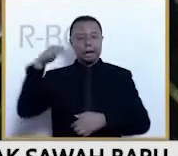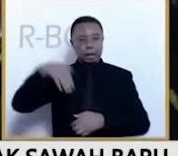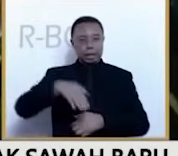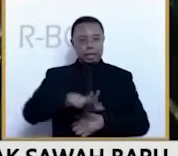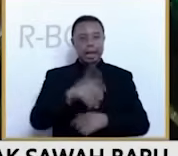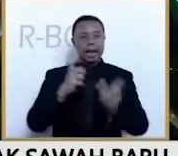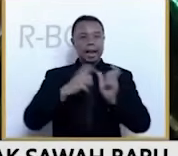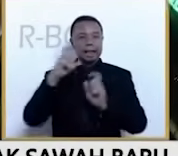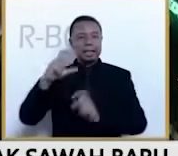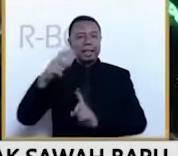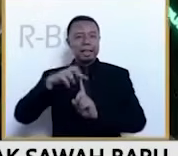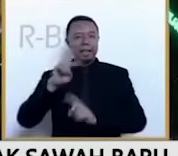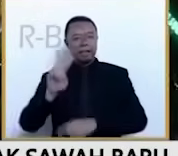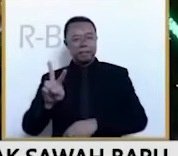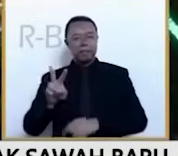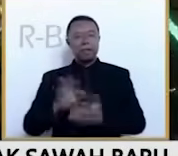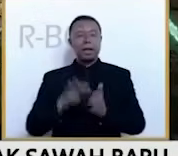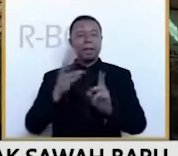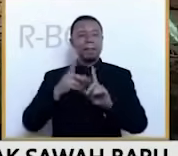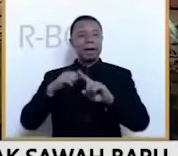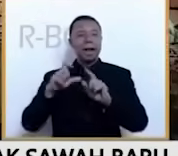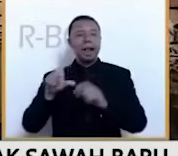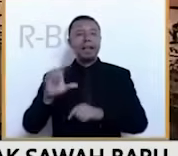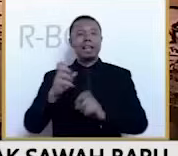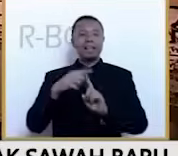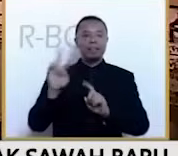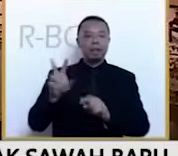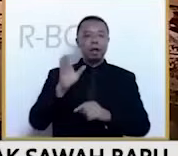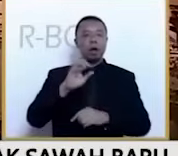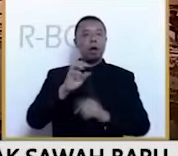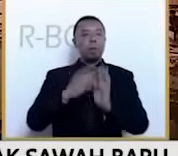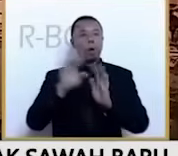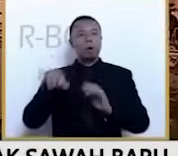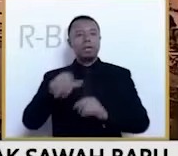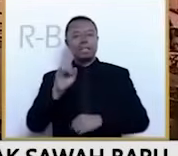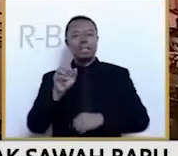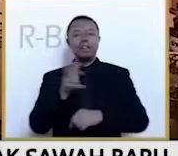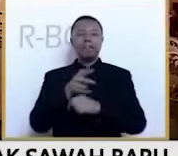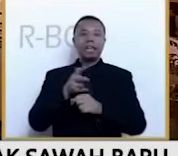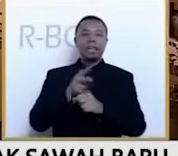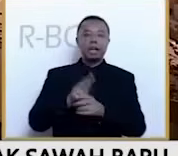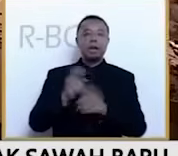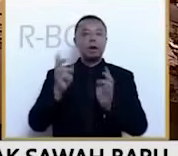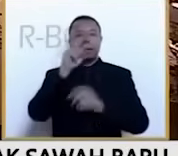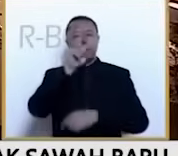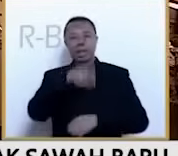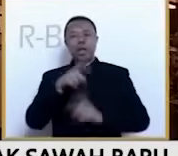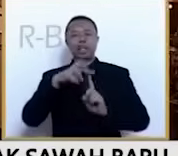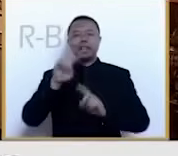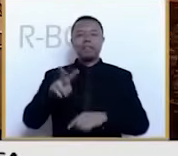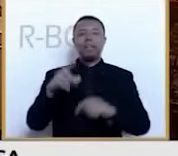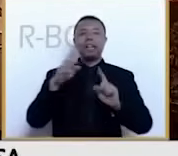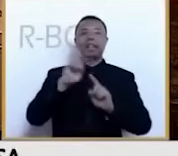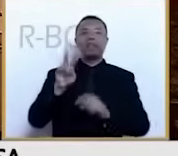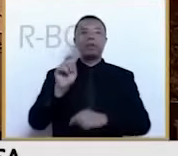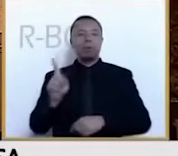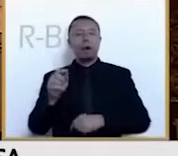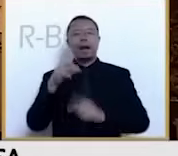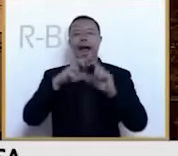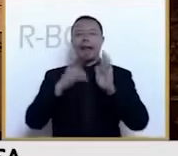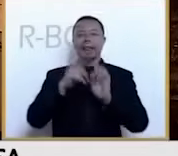Indosiar, SCTV, Bentari TV, Oji, Video, Metro TV, TV One, Antv, dan Garuda